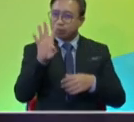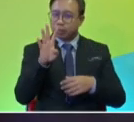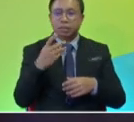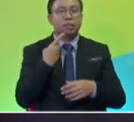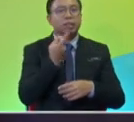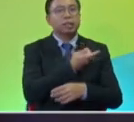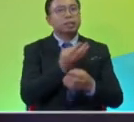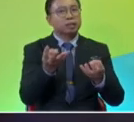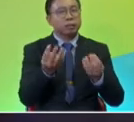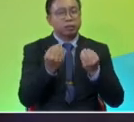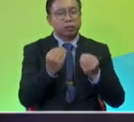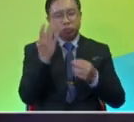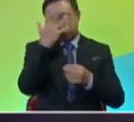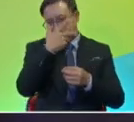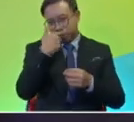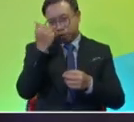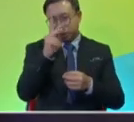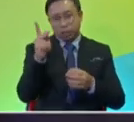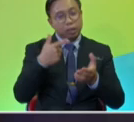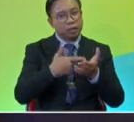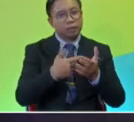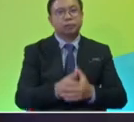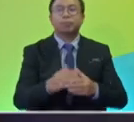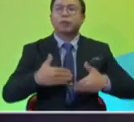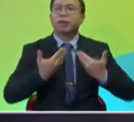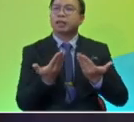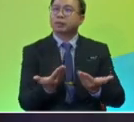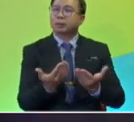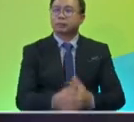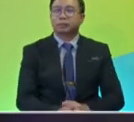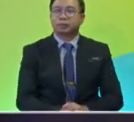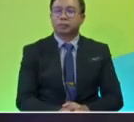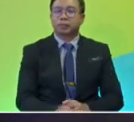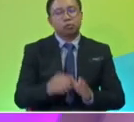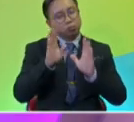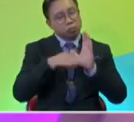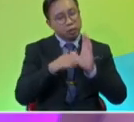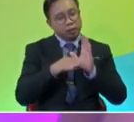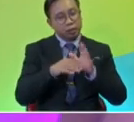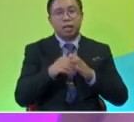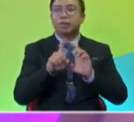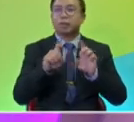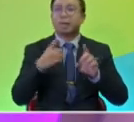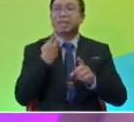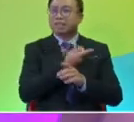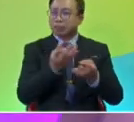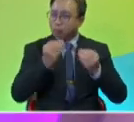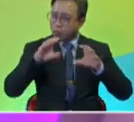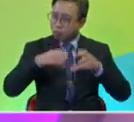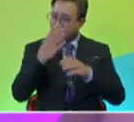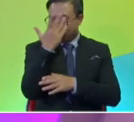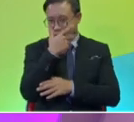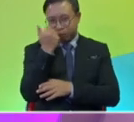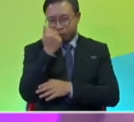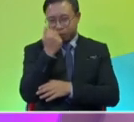nak cantikkan dia sikitlah rumah kan kalau macam ni kan kita macam kurang menarik so kita nak buat cantik-cantik kita boleh